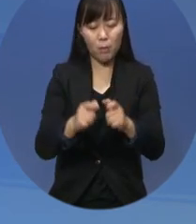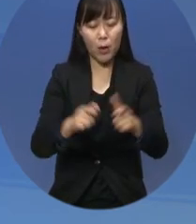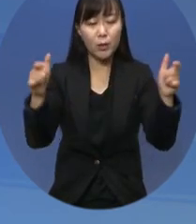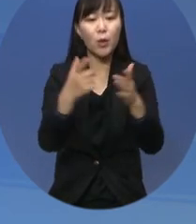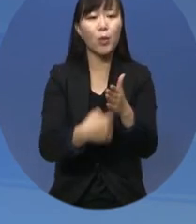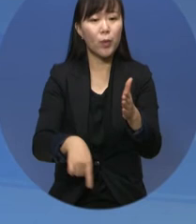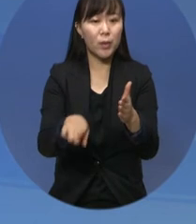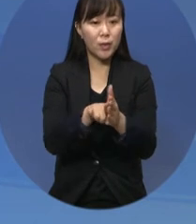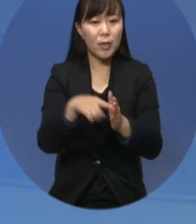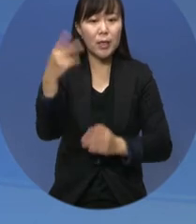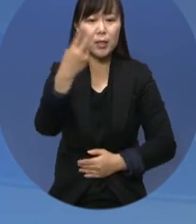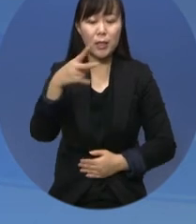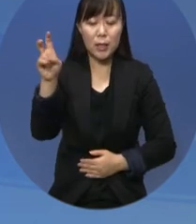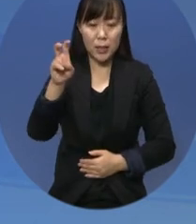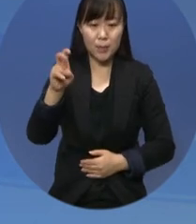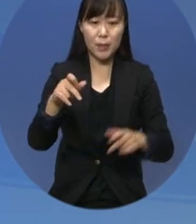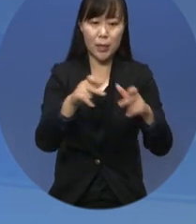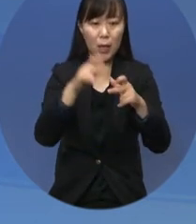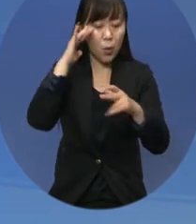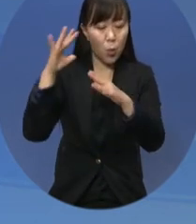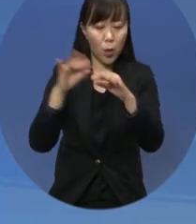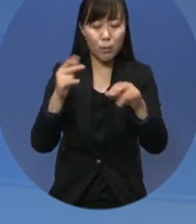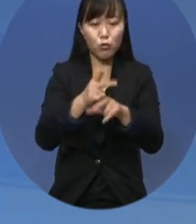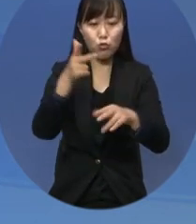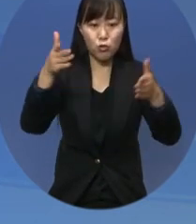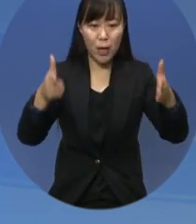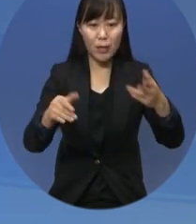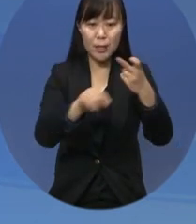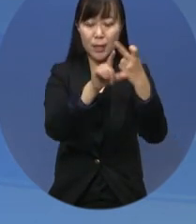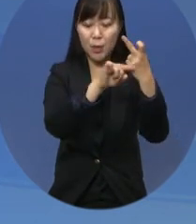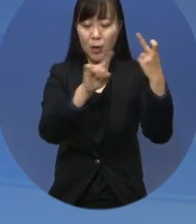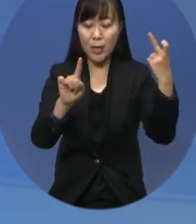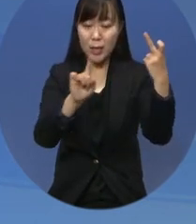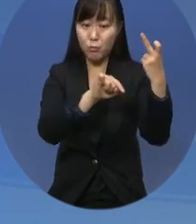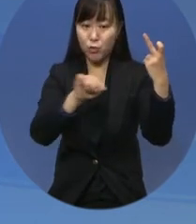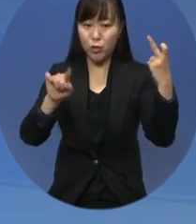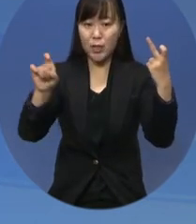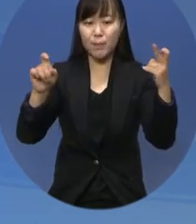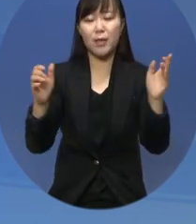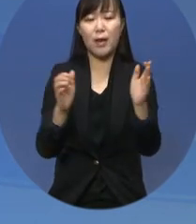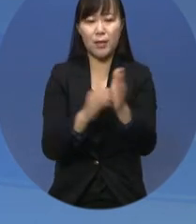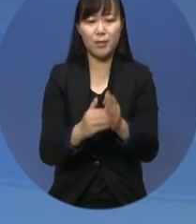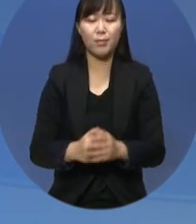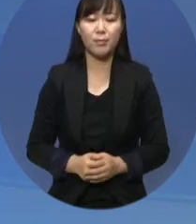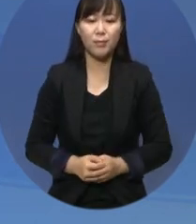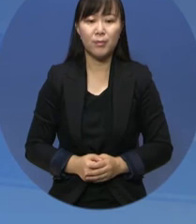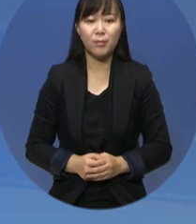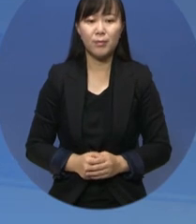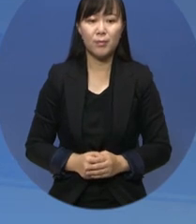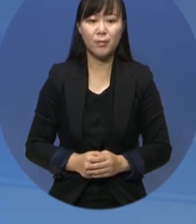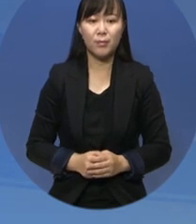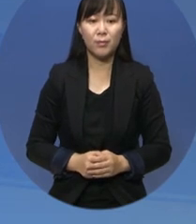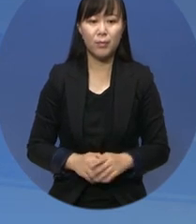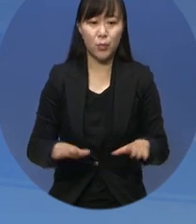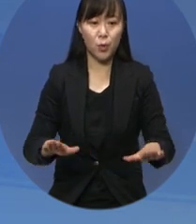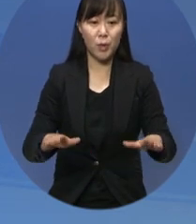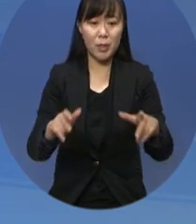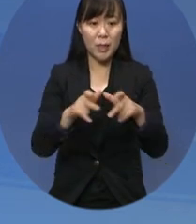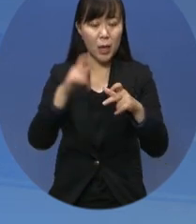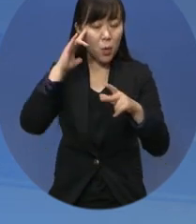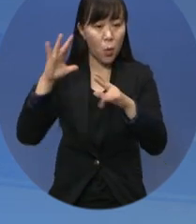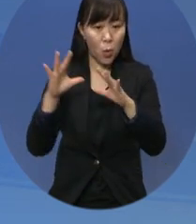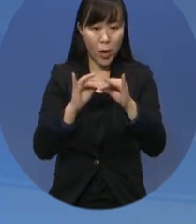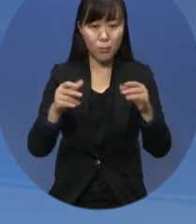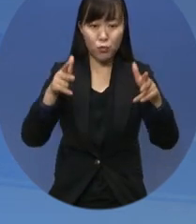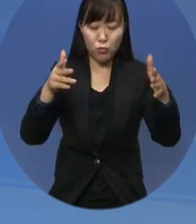확산하고자 2020 장애공감 주간을 12월 1일부터 10일까지 운영합니다. 이번 장애공감